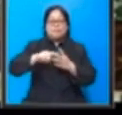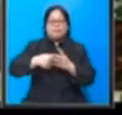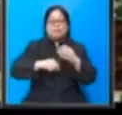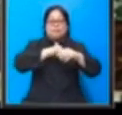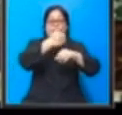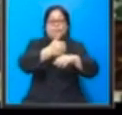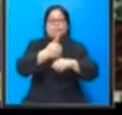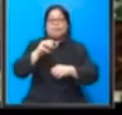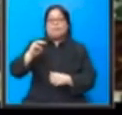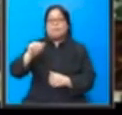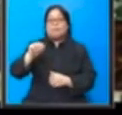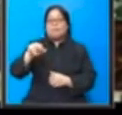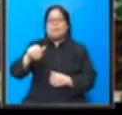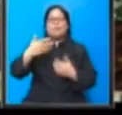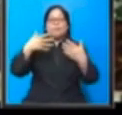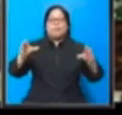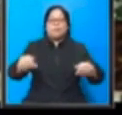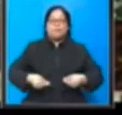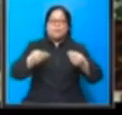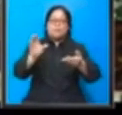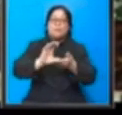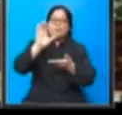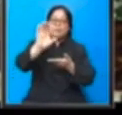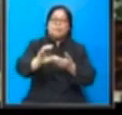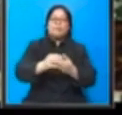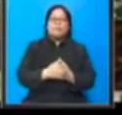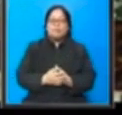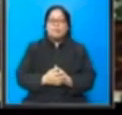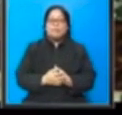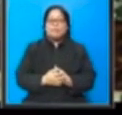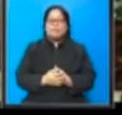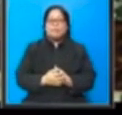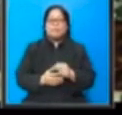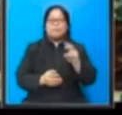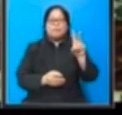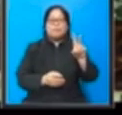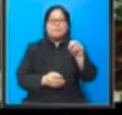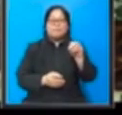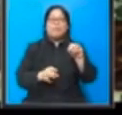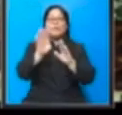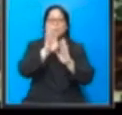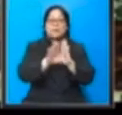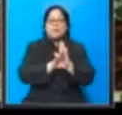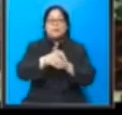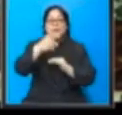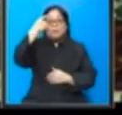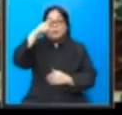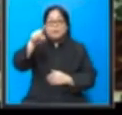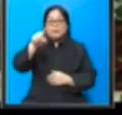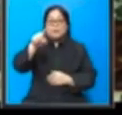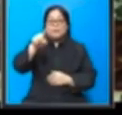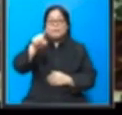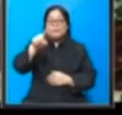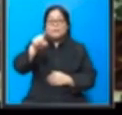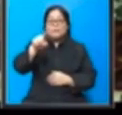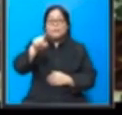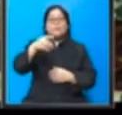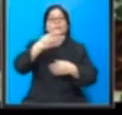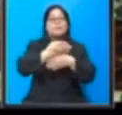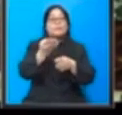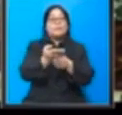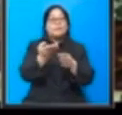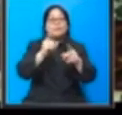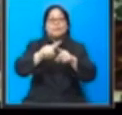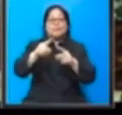penuh bahannya marah telah diperuntukkan sejumlah rm20 pilihan untuk dalam